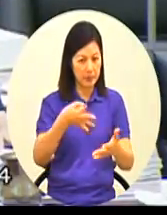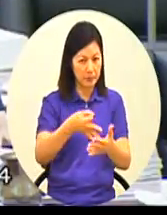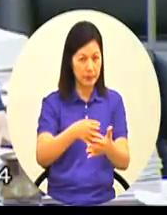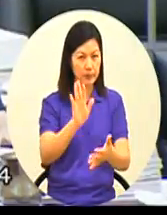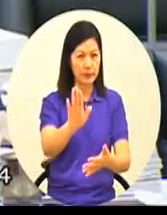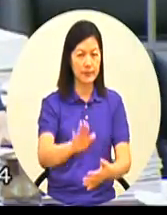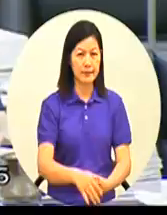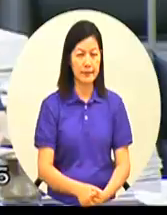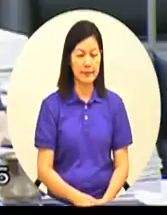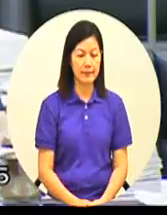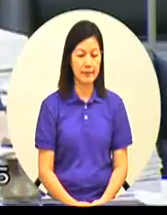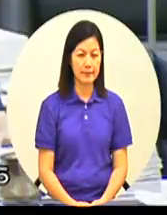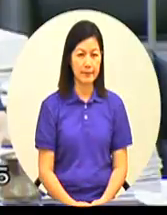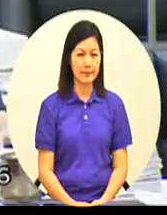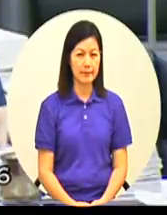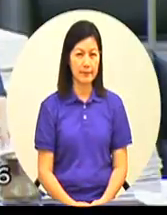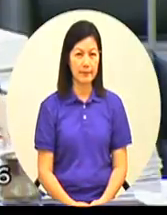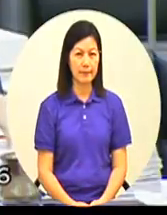欸，你坐下。